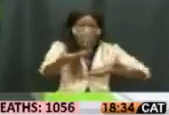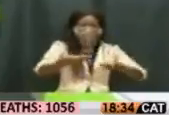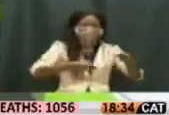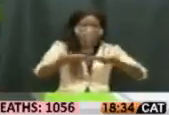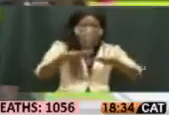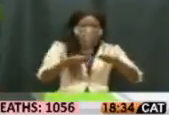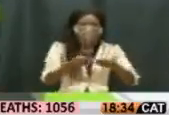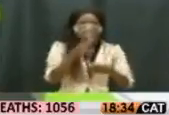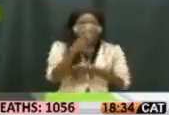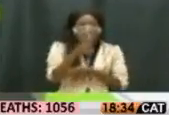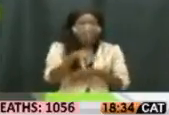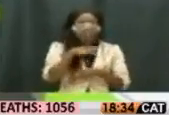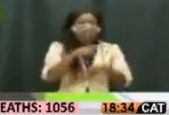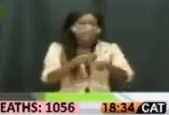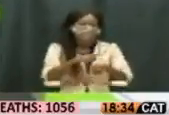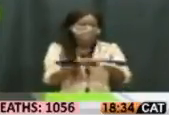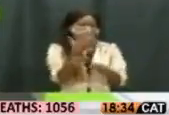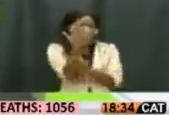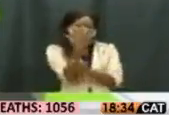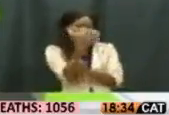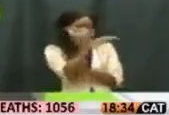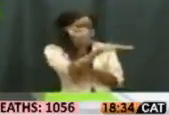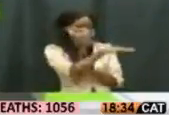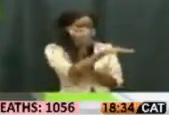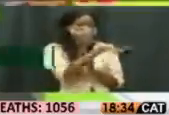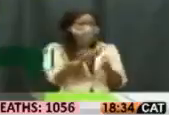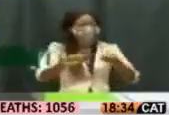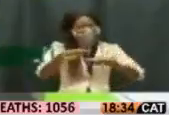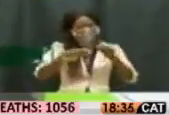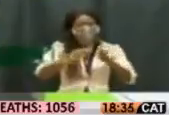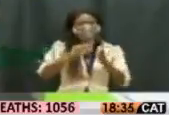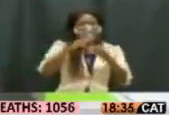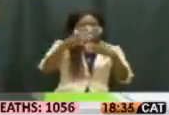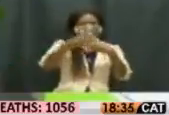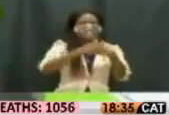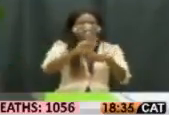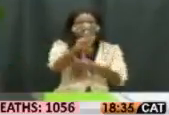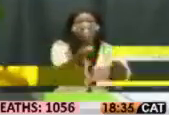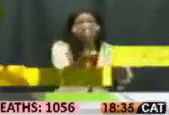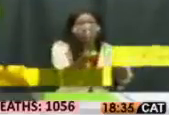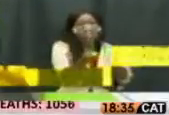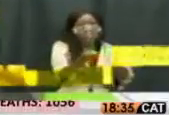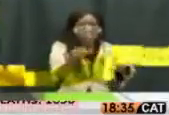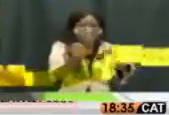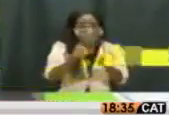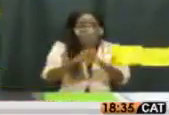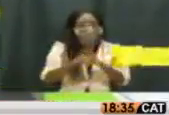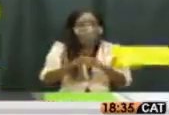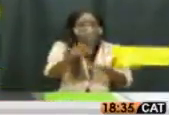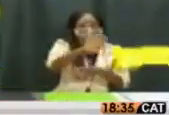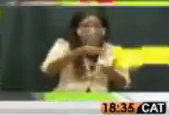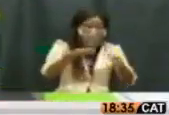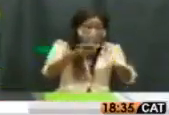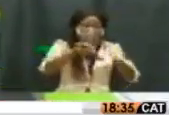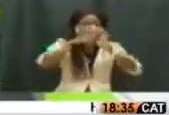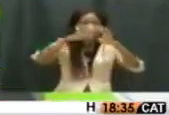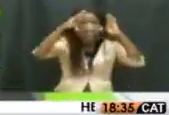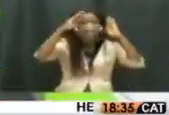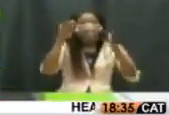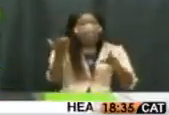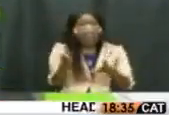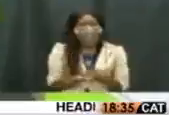yasekedwa kandi mwaza kumamu kandi mabanki umu monse mulichani